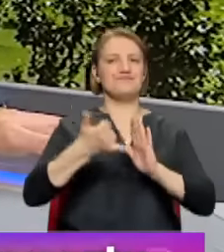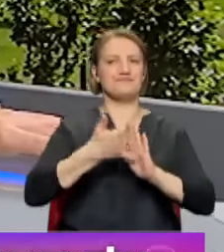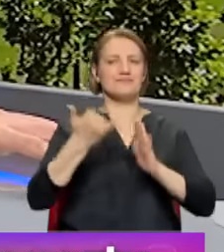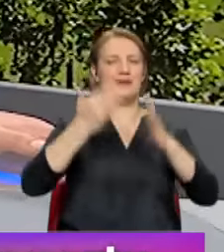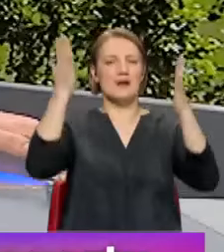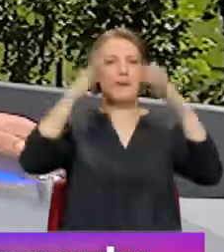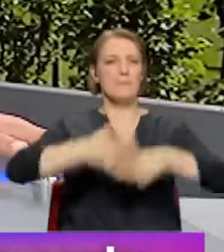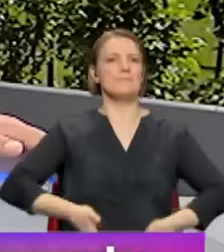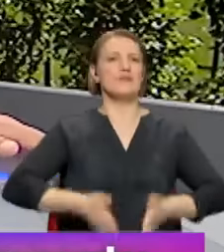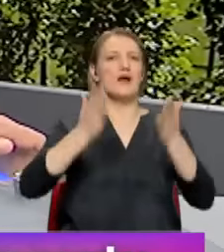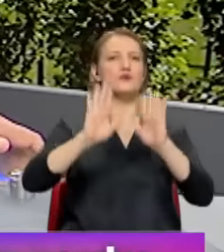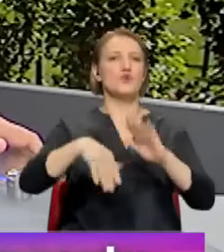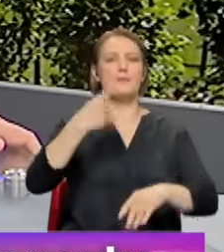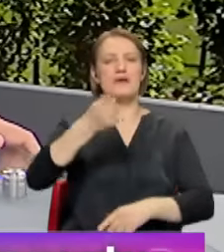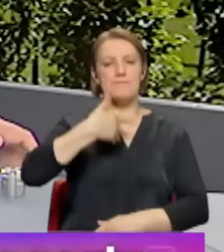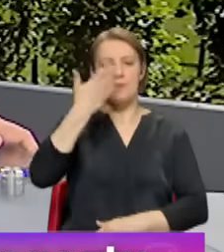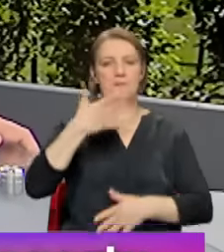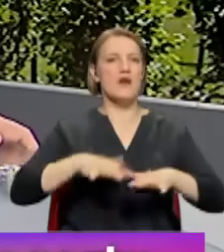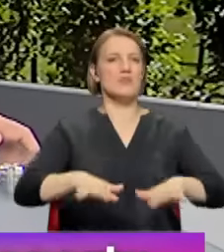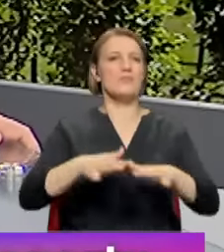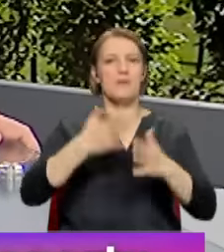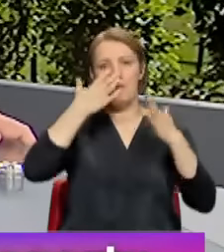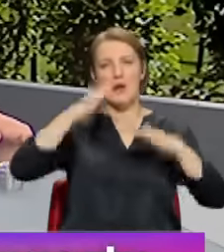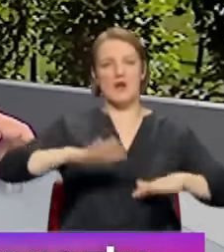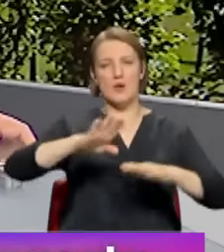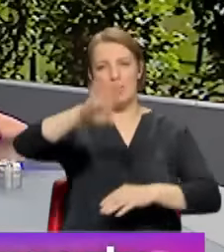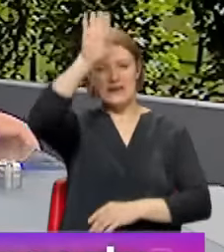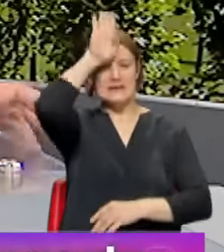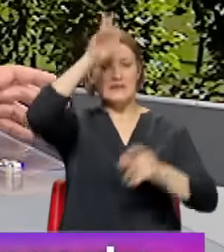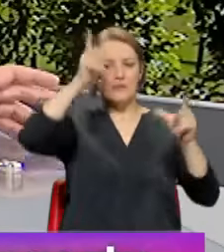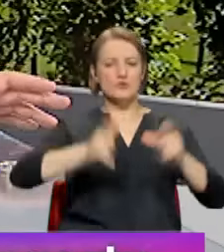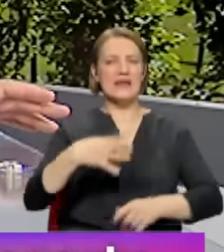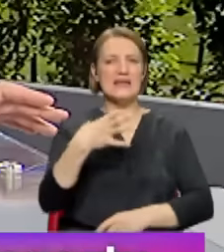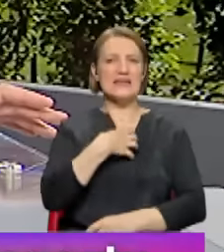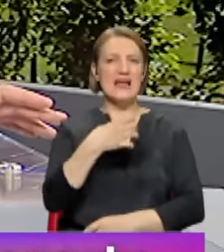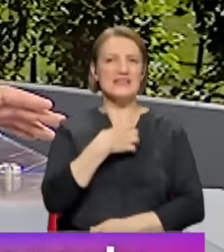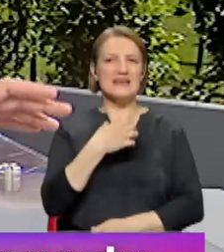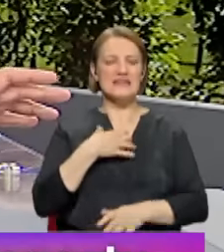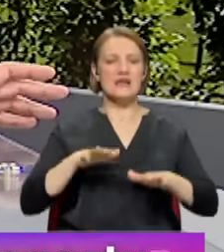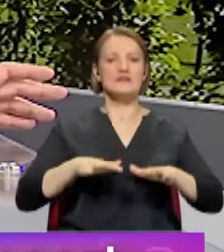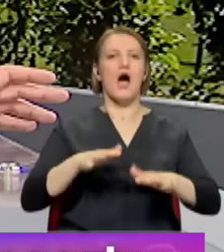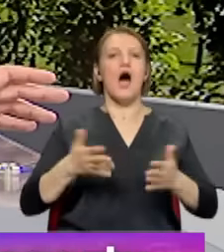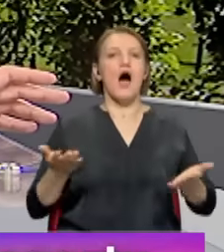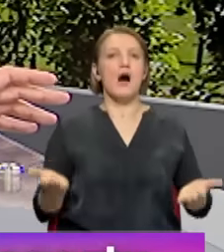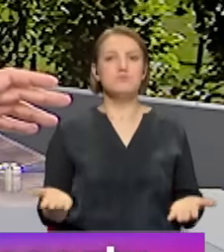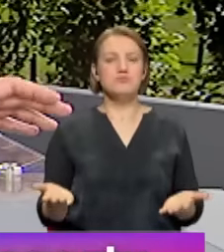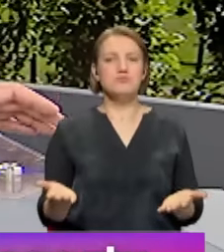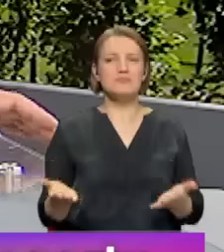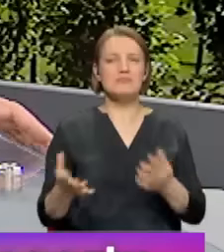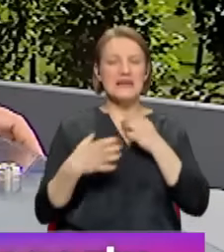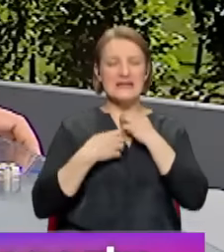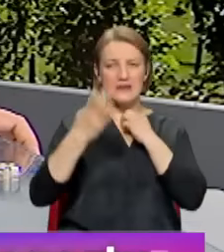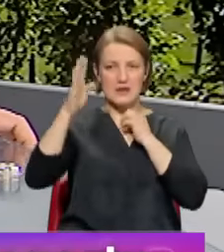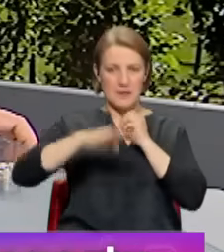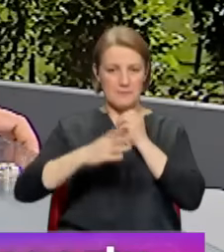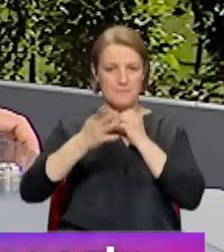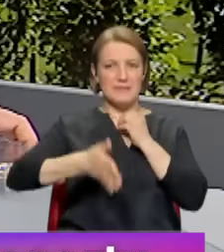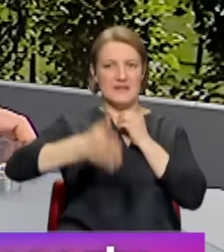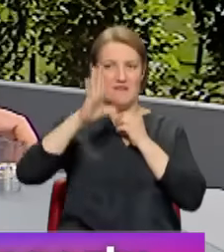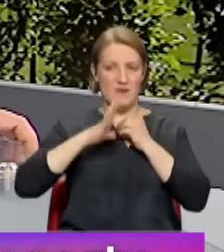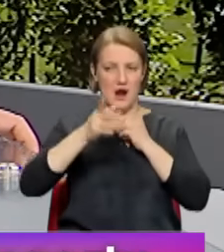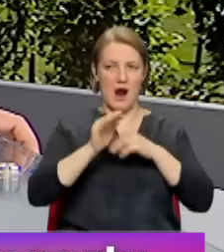yıkılan binanın. Sonra bir Marmara depremi bekleniyor. İstanbul'da kendiliğinden sarsılmadan yıkılan binalar